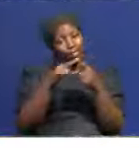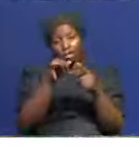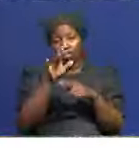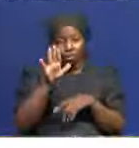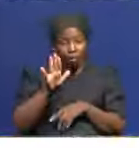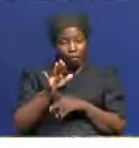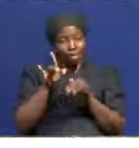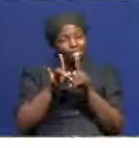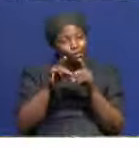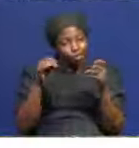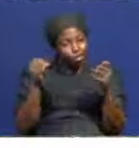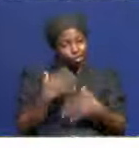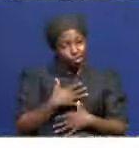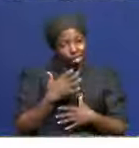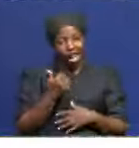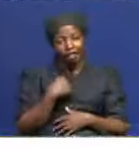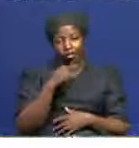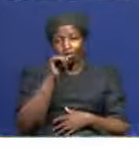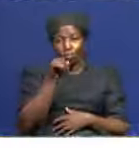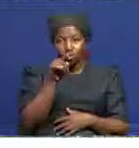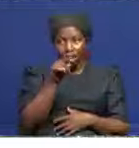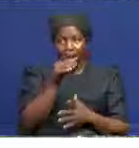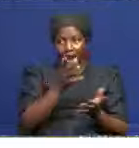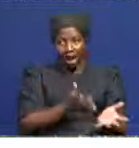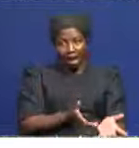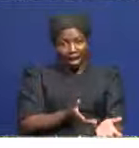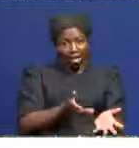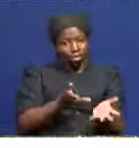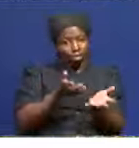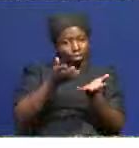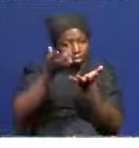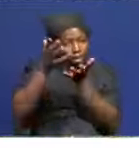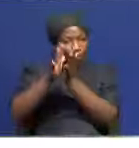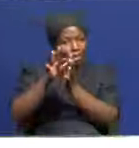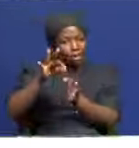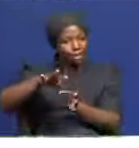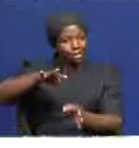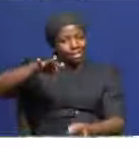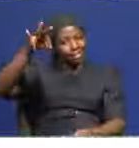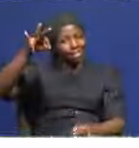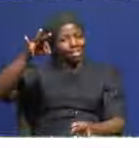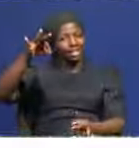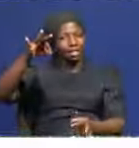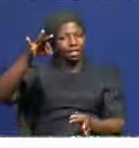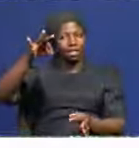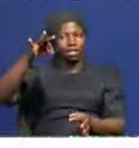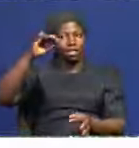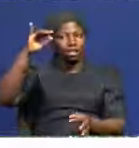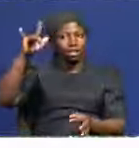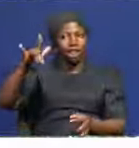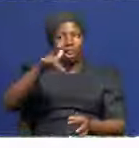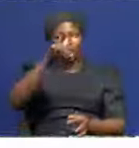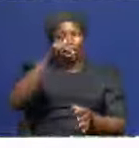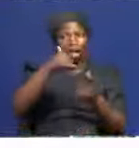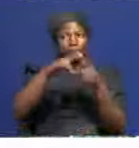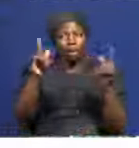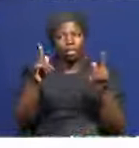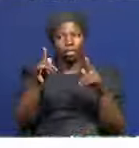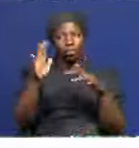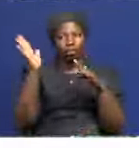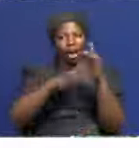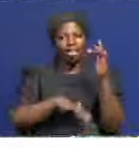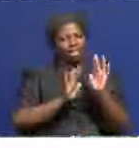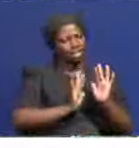mnashangaza. Yaani unabebwa na kamba na helikopta, lakini handbag huwezi kaacha nyumba.